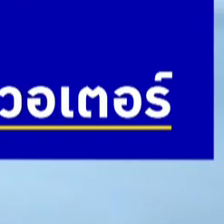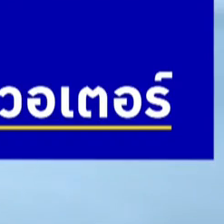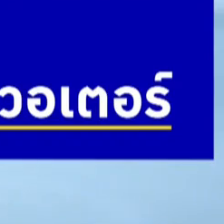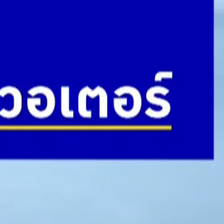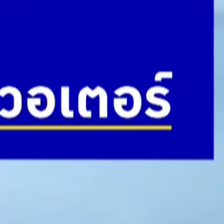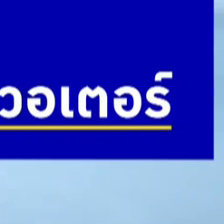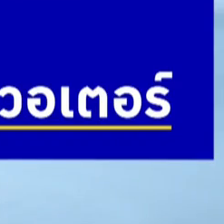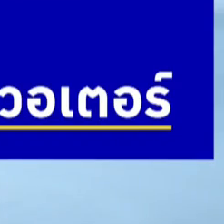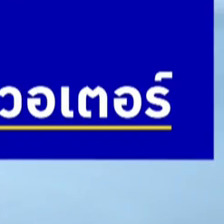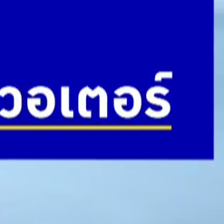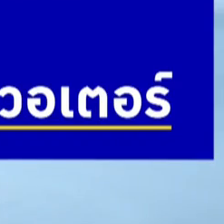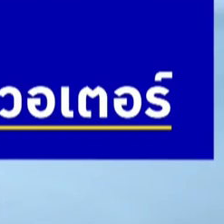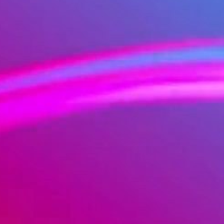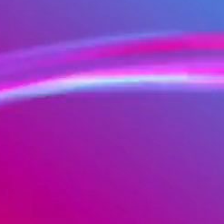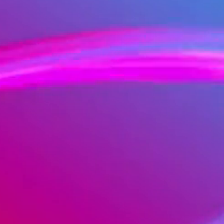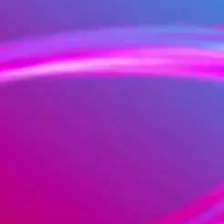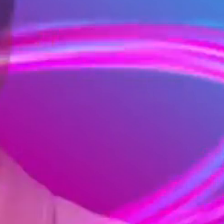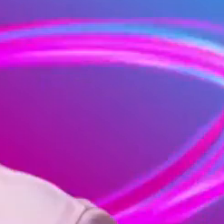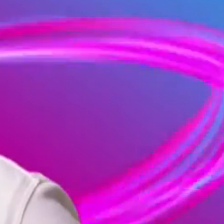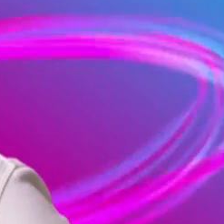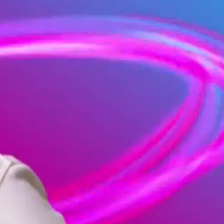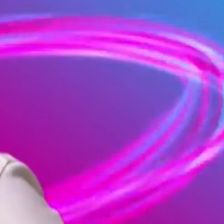วด